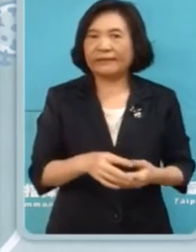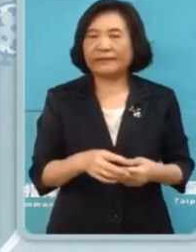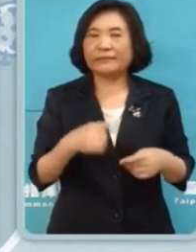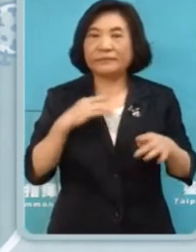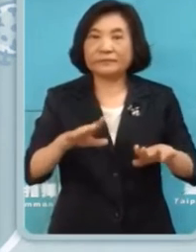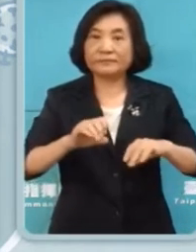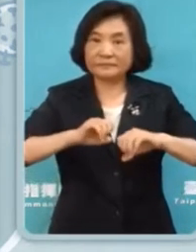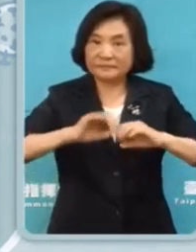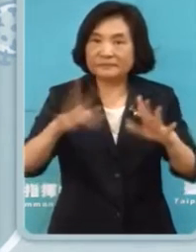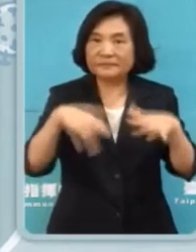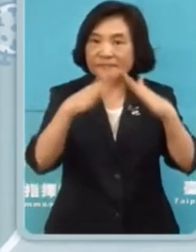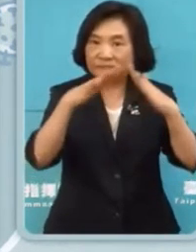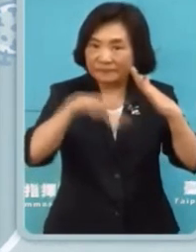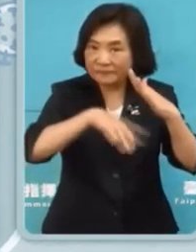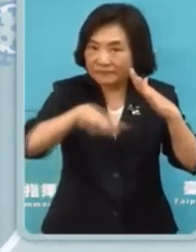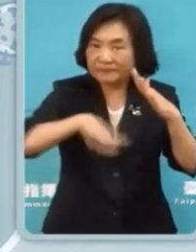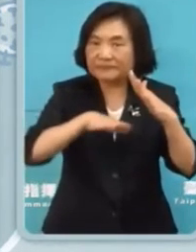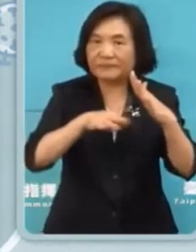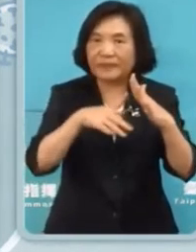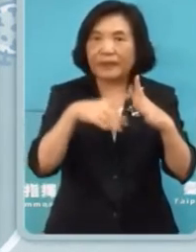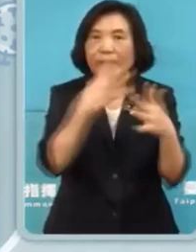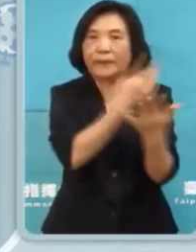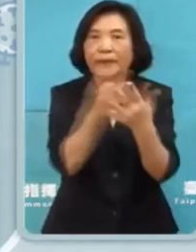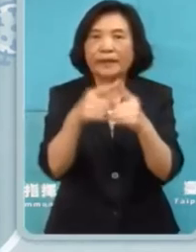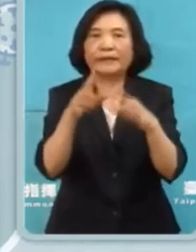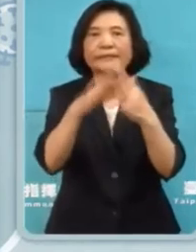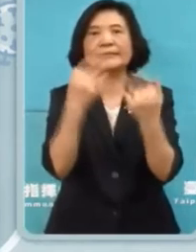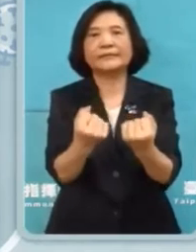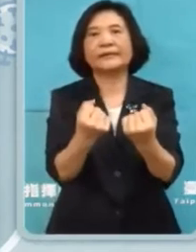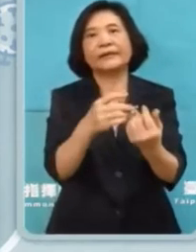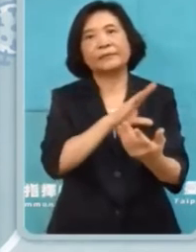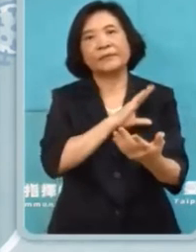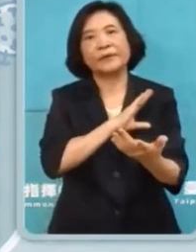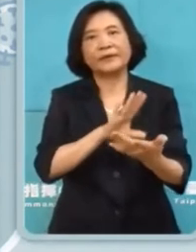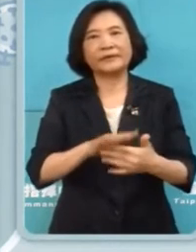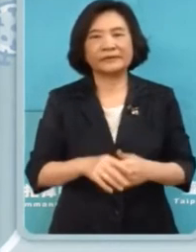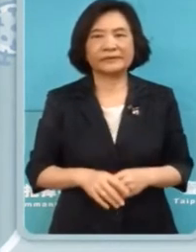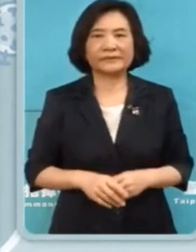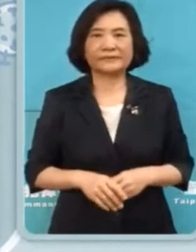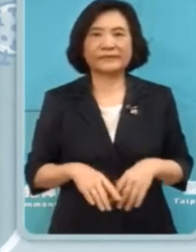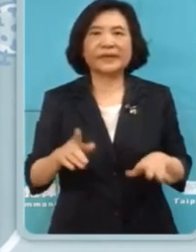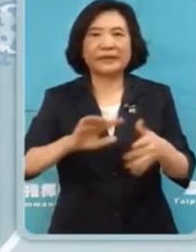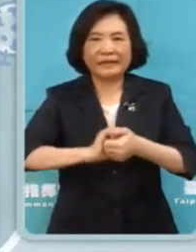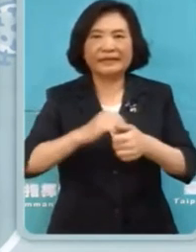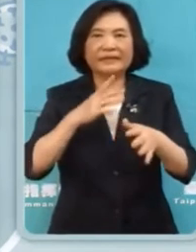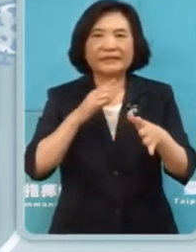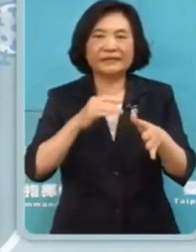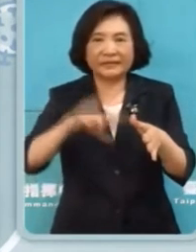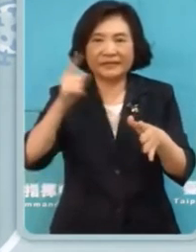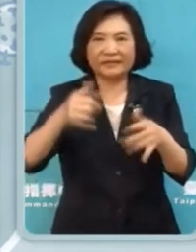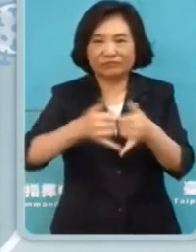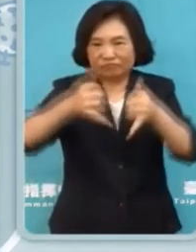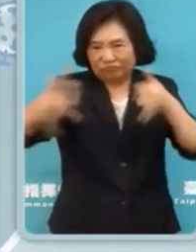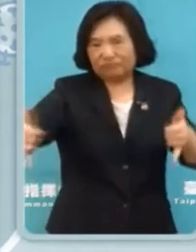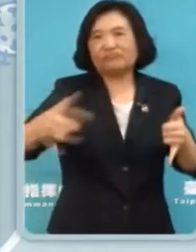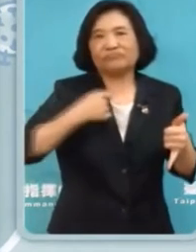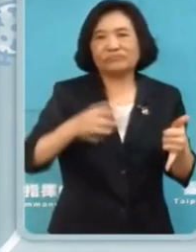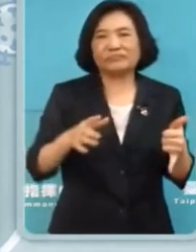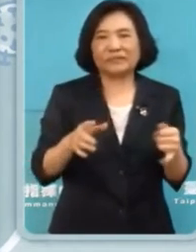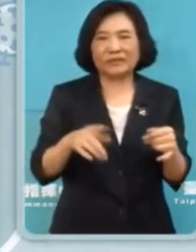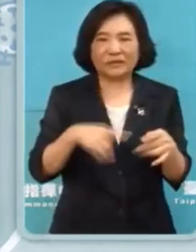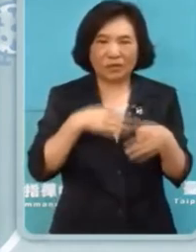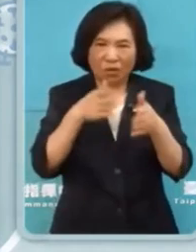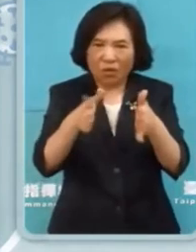个即使在家里在哈。因为虽然大家都宅在家嘛，但是还是要把预防这个家户内的感染当做一